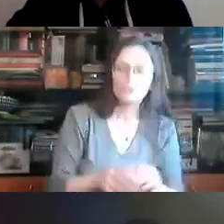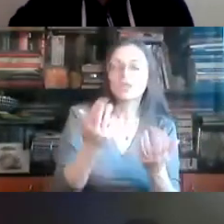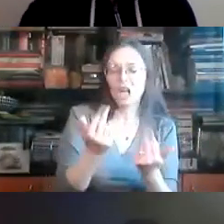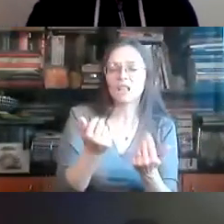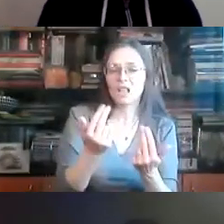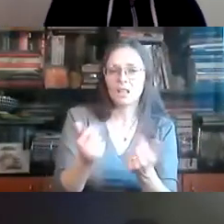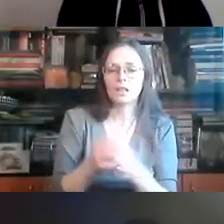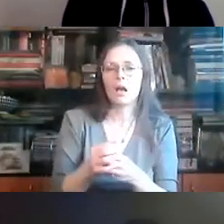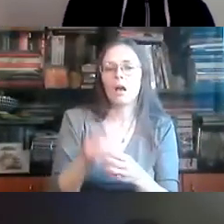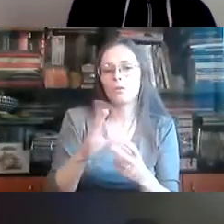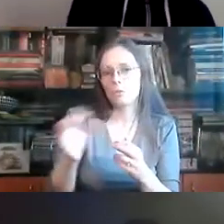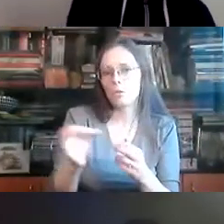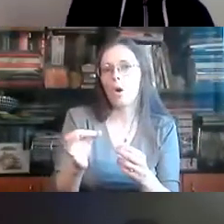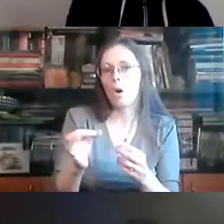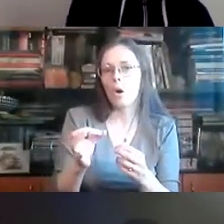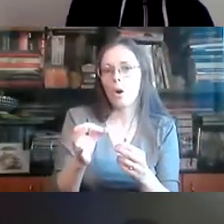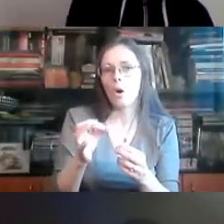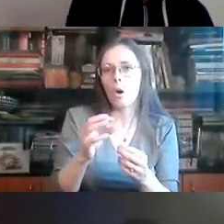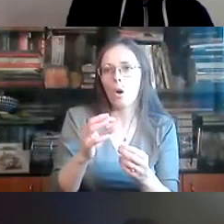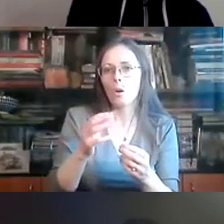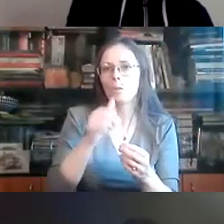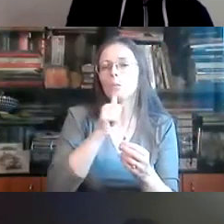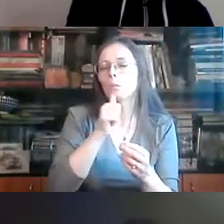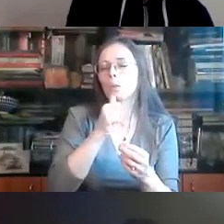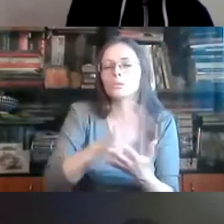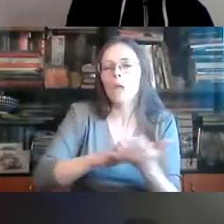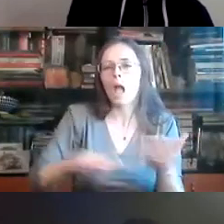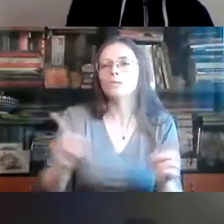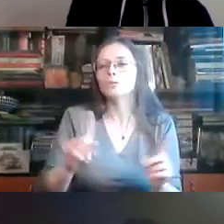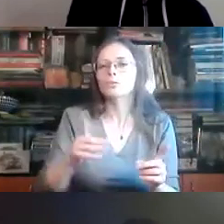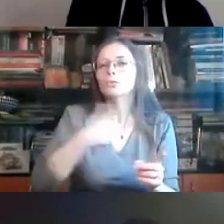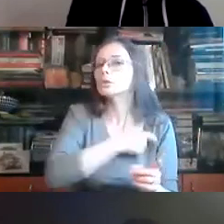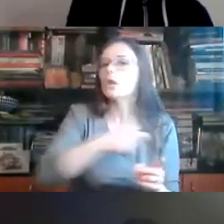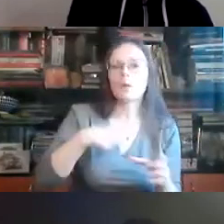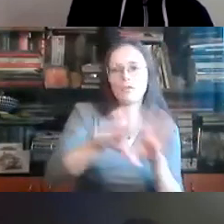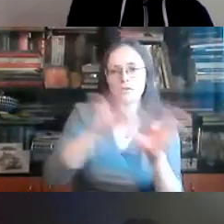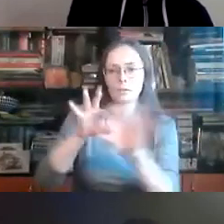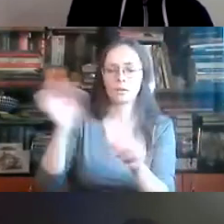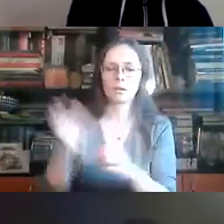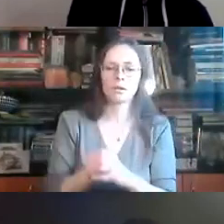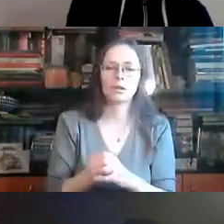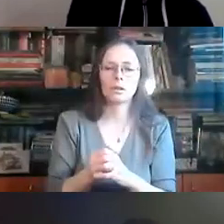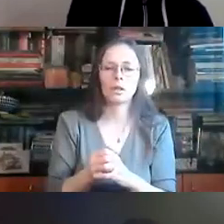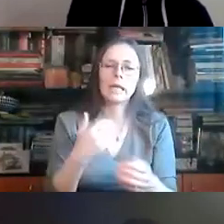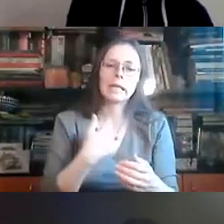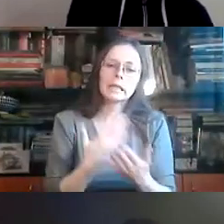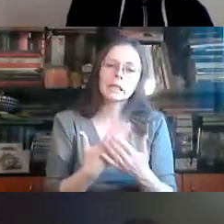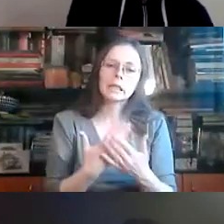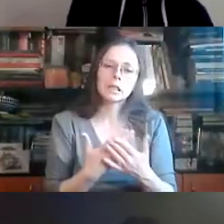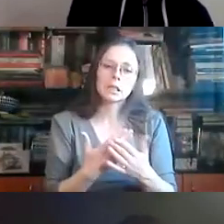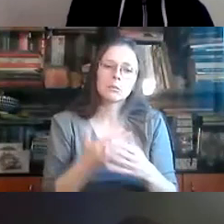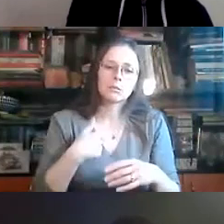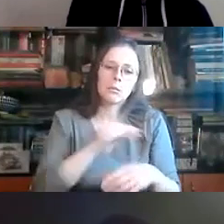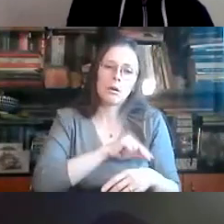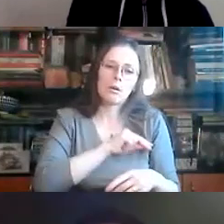себя. С одной стороны, мне бы хотелось, так как я занимаюсь еще особым театром, да, доступности театра,